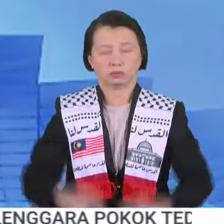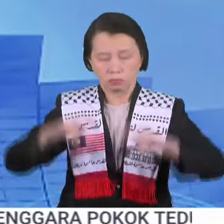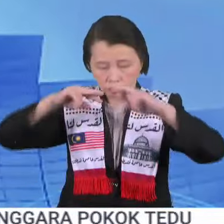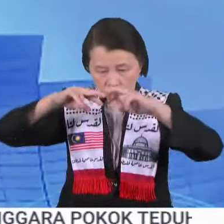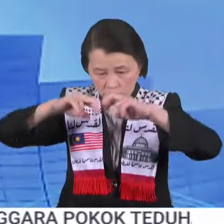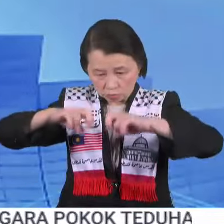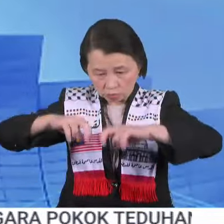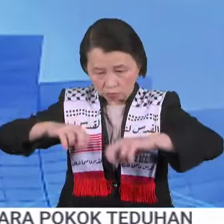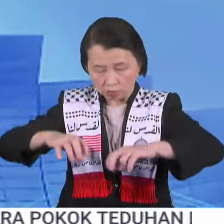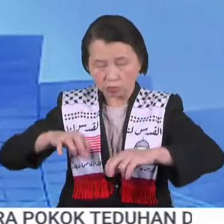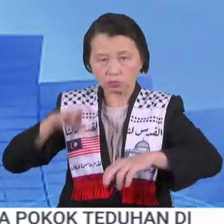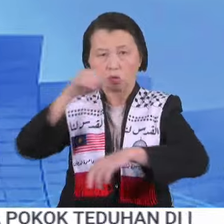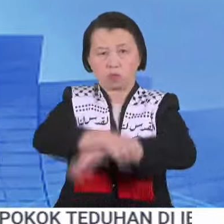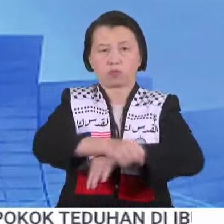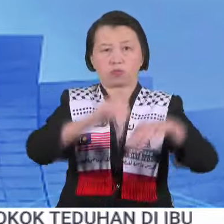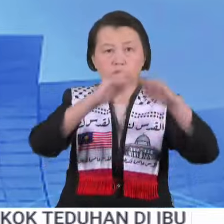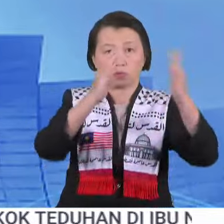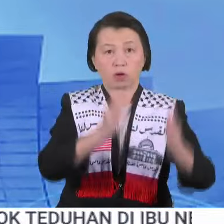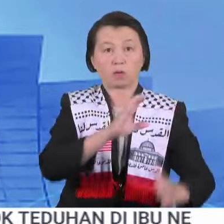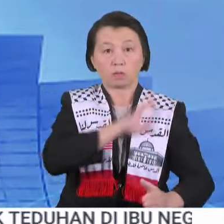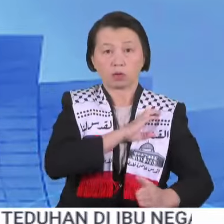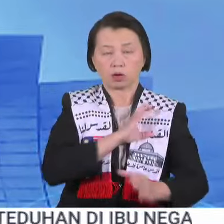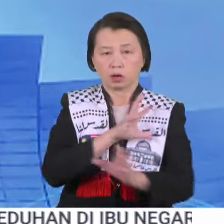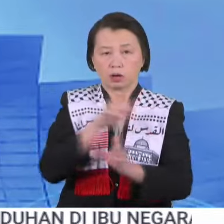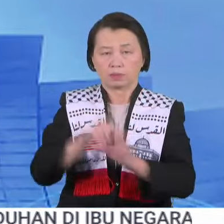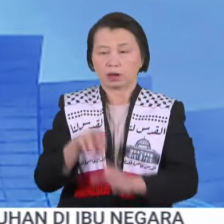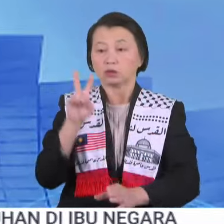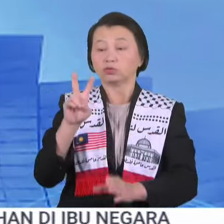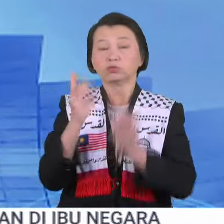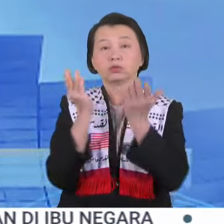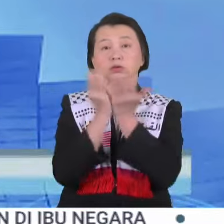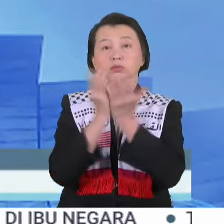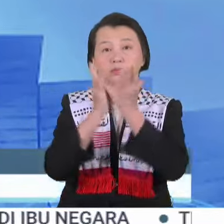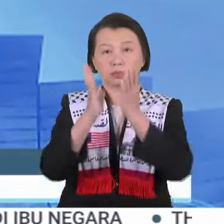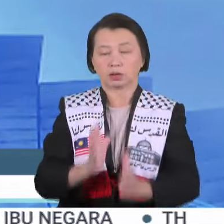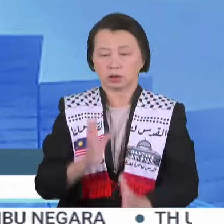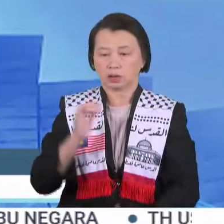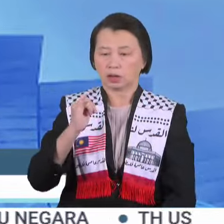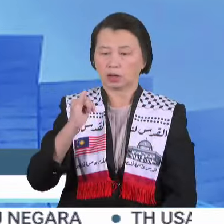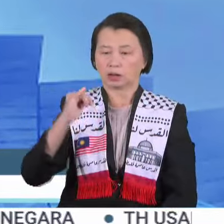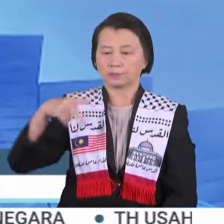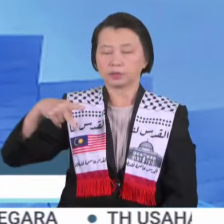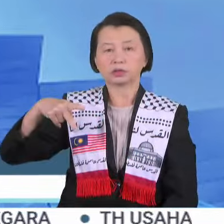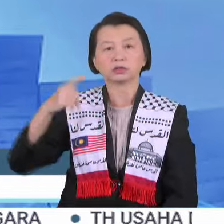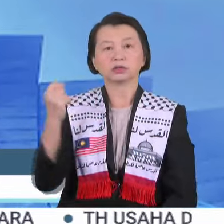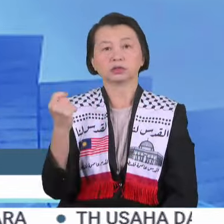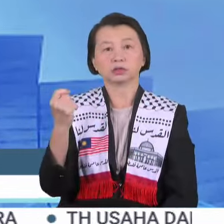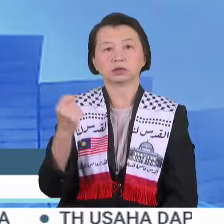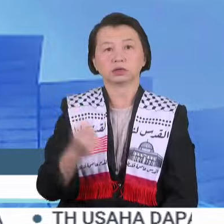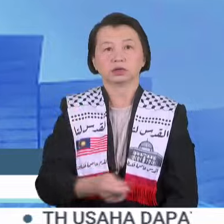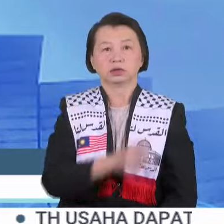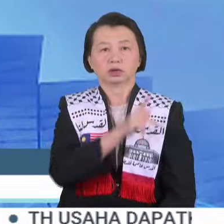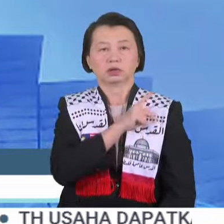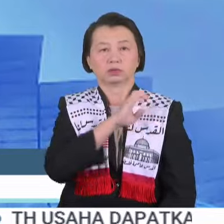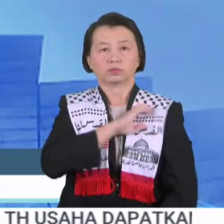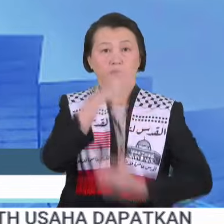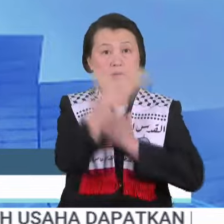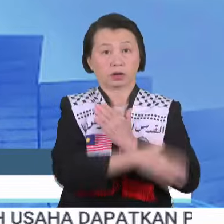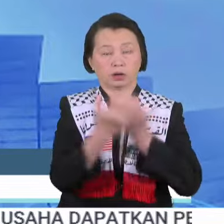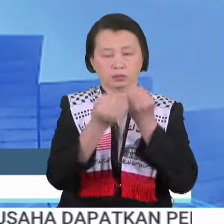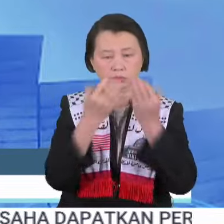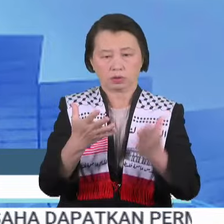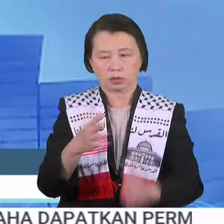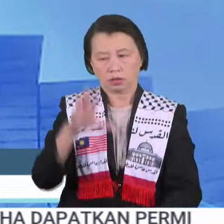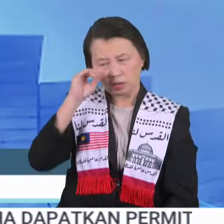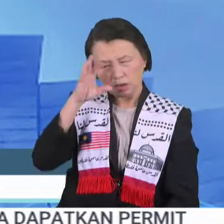Siasatan insiden serangan Balai Polis Ulu Tiram turut membabitkan dua pelajar institusi pengajian tinggi IPT. Tan Sri Razaluddin memaklumkan